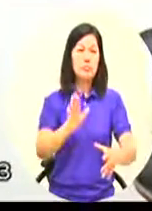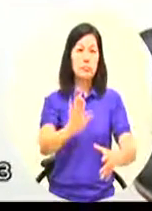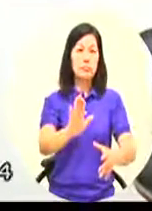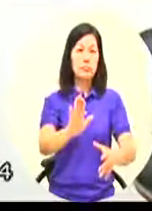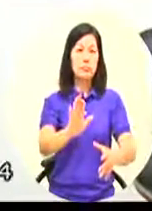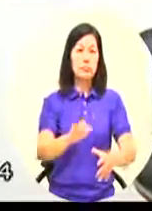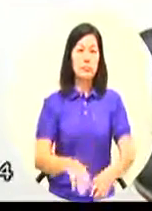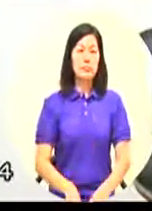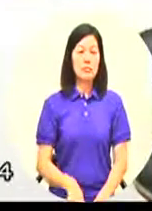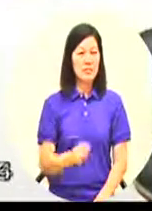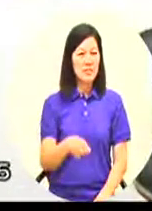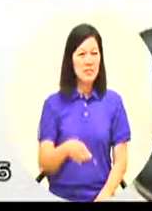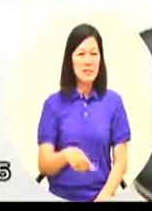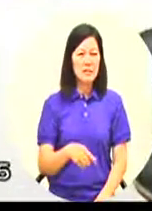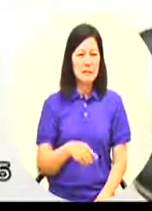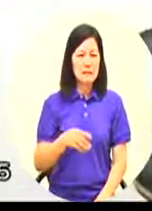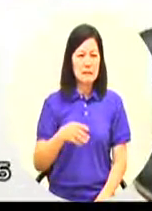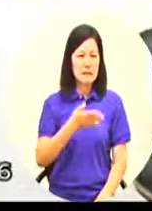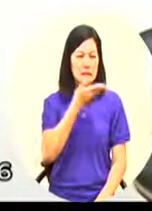这是不是黑箱？